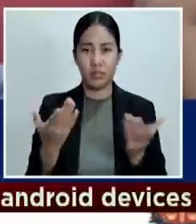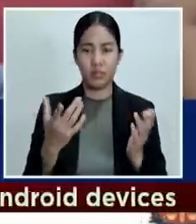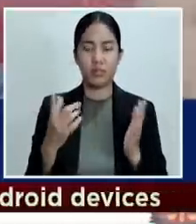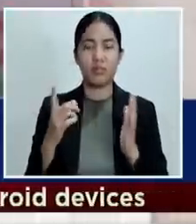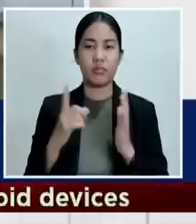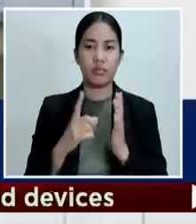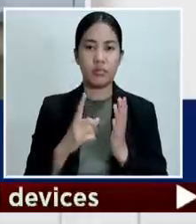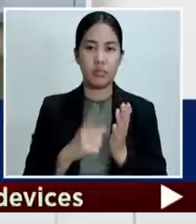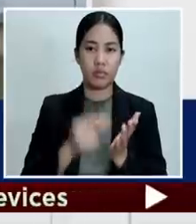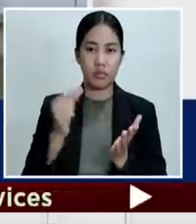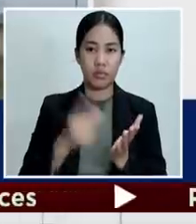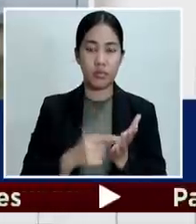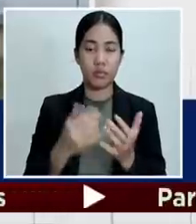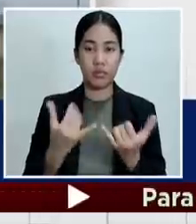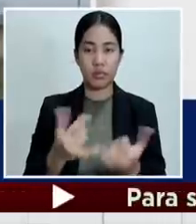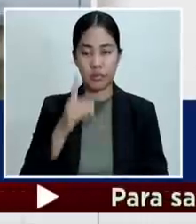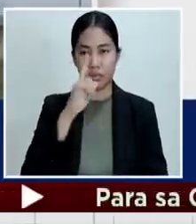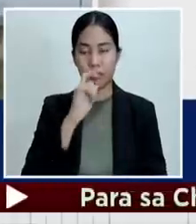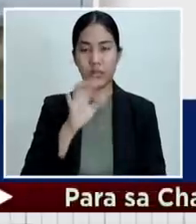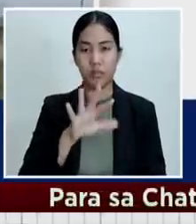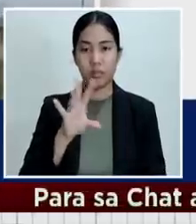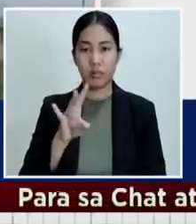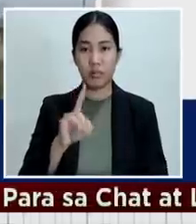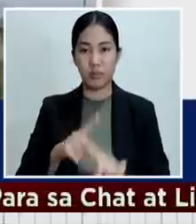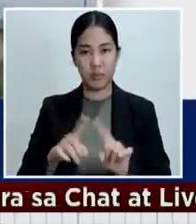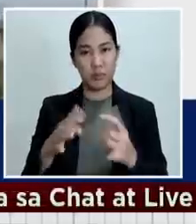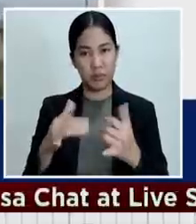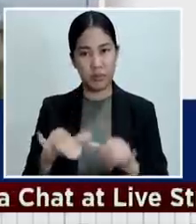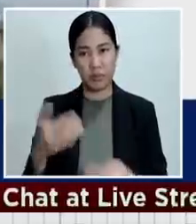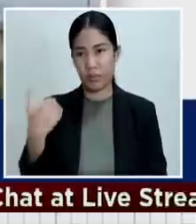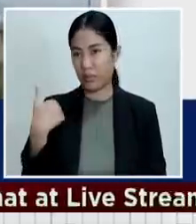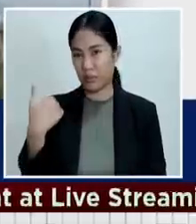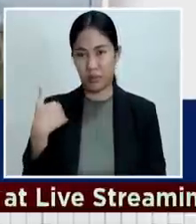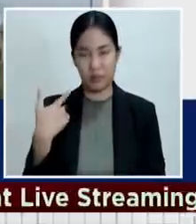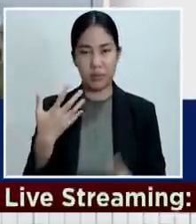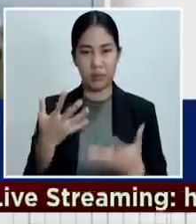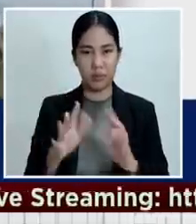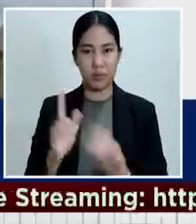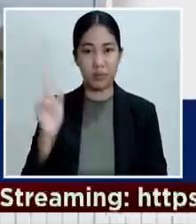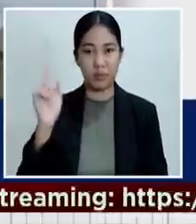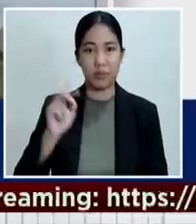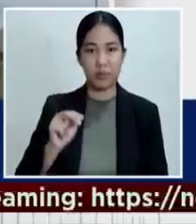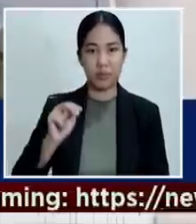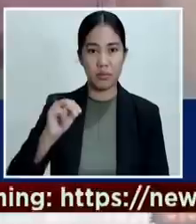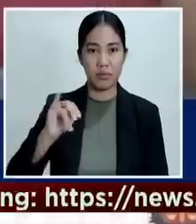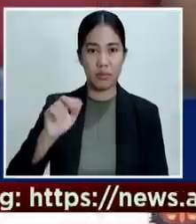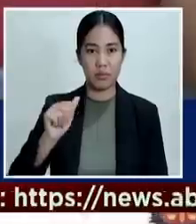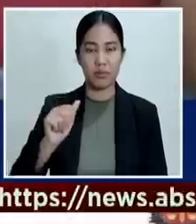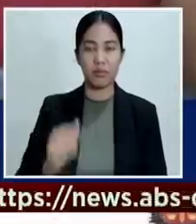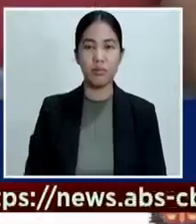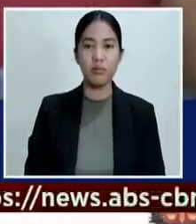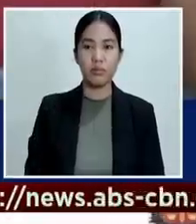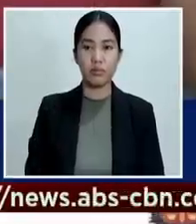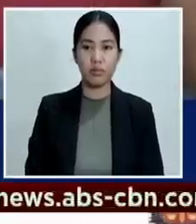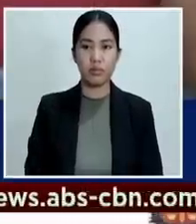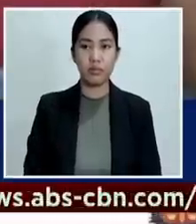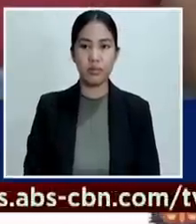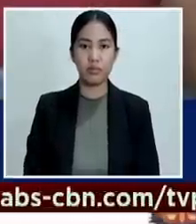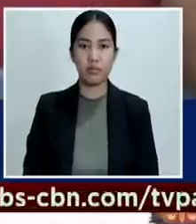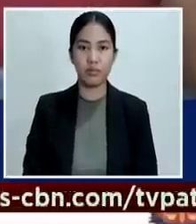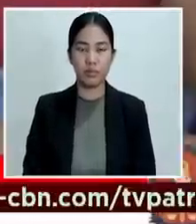old na siya ngayon, pero hindi pa rin natatapos ang naturang proyekto ng National Irrigation Administration. Ang ginawa ko lang